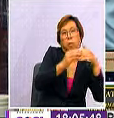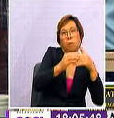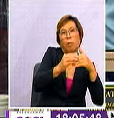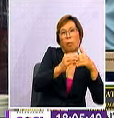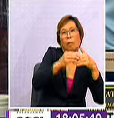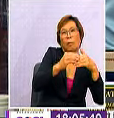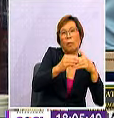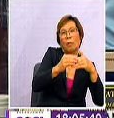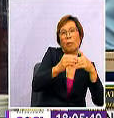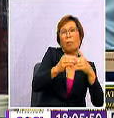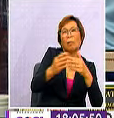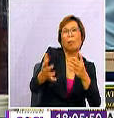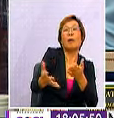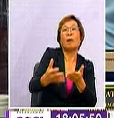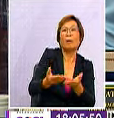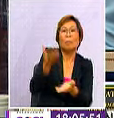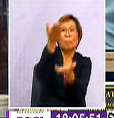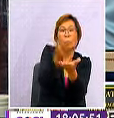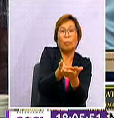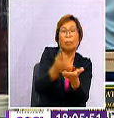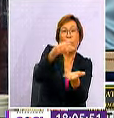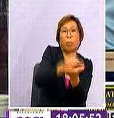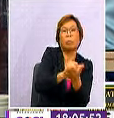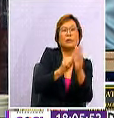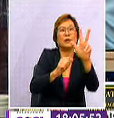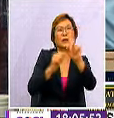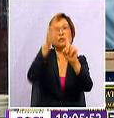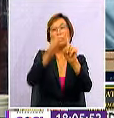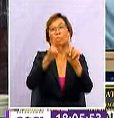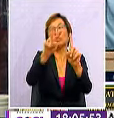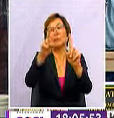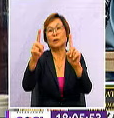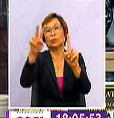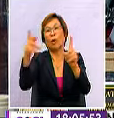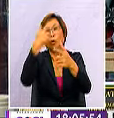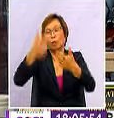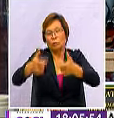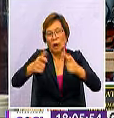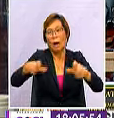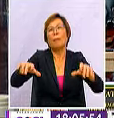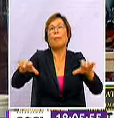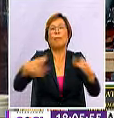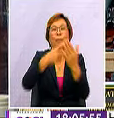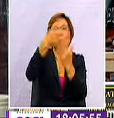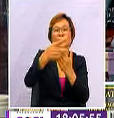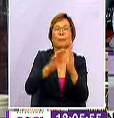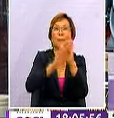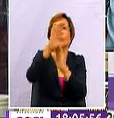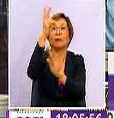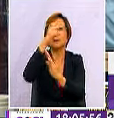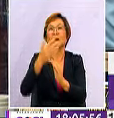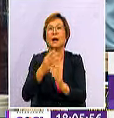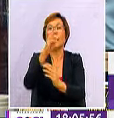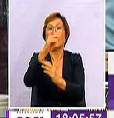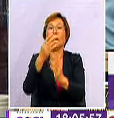prosedur perolehan sehingga 31 Disember 2021 untuk mempercepat pelaksanaan projek pembangunan. Kerajaan